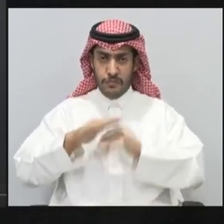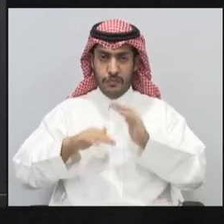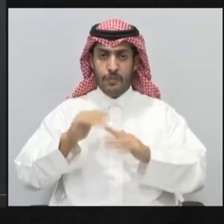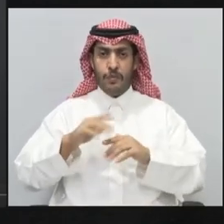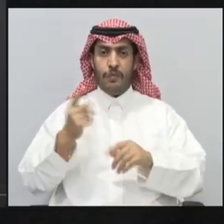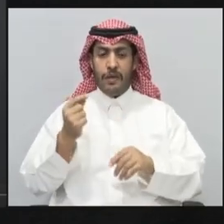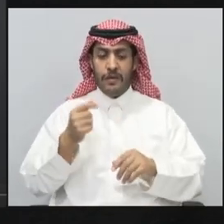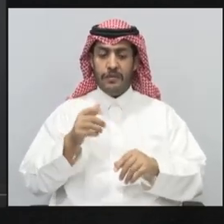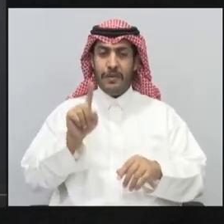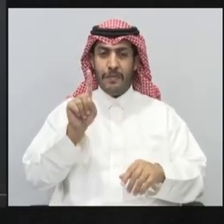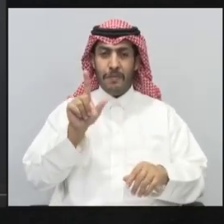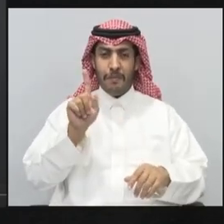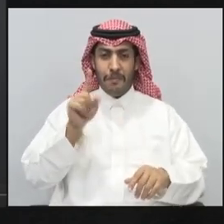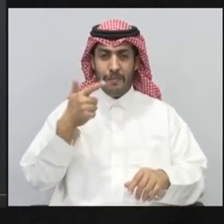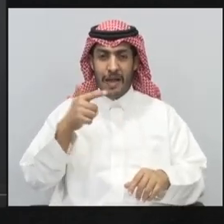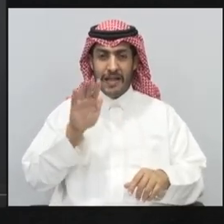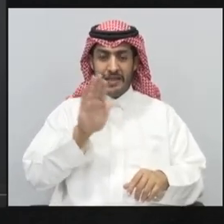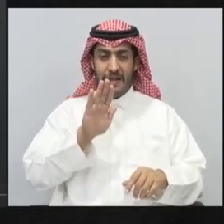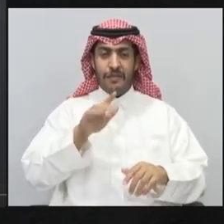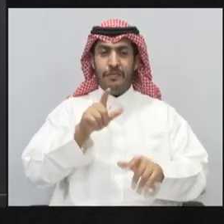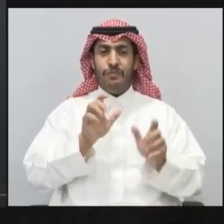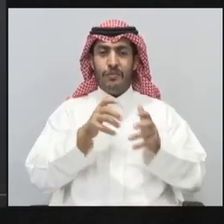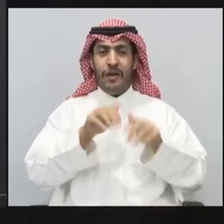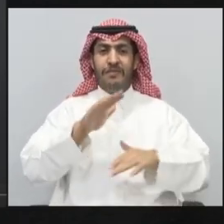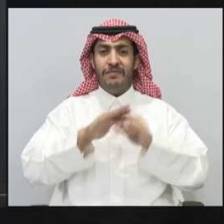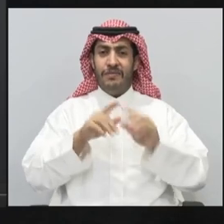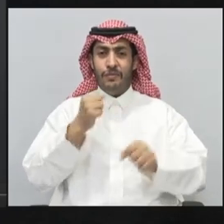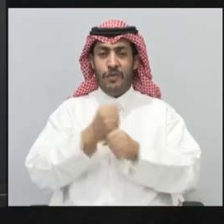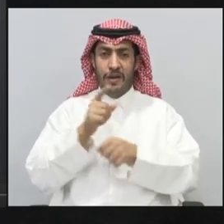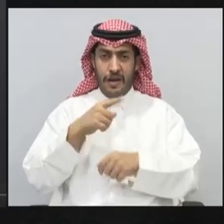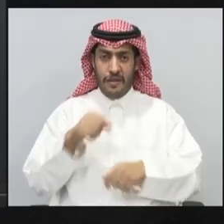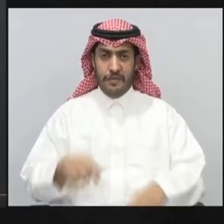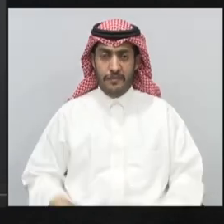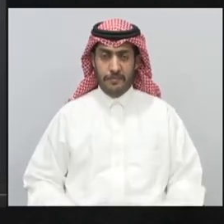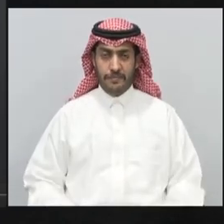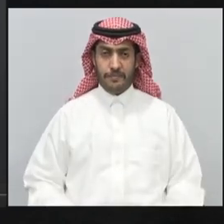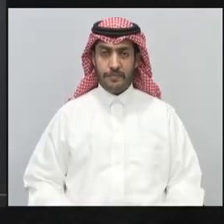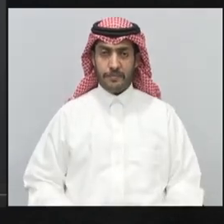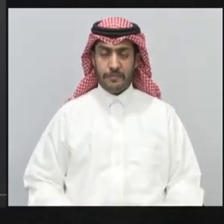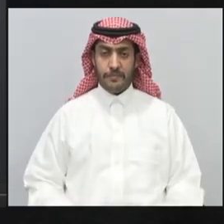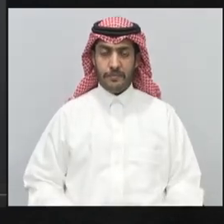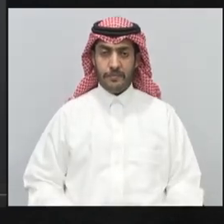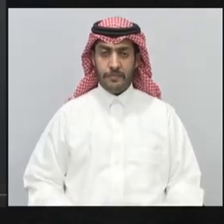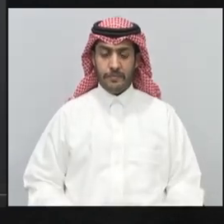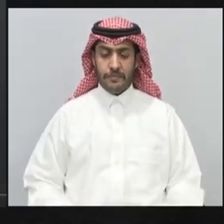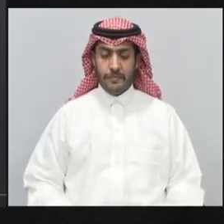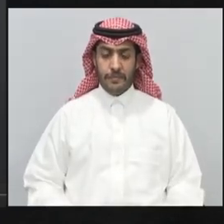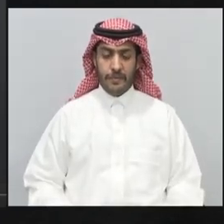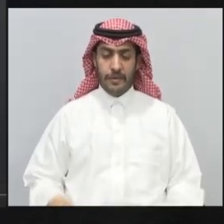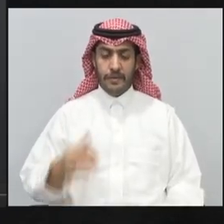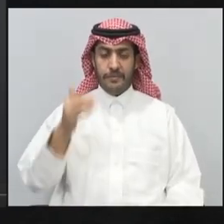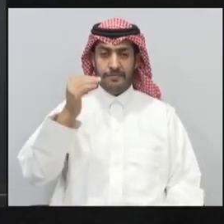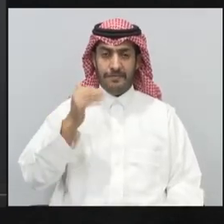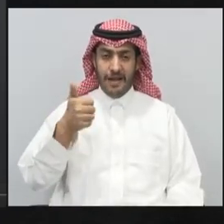فاين المدح في اي مجموعه تاكيدا عرفت انه نعمه تحت مجموعه الف هنا لله در